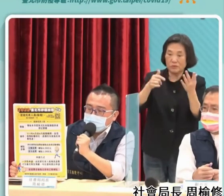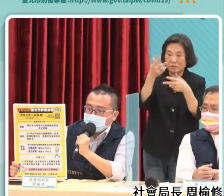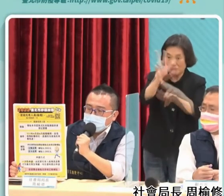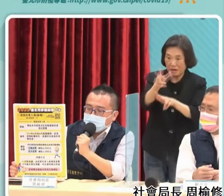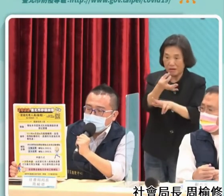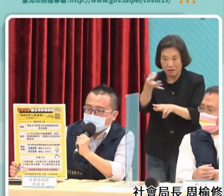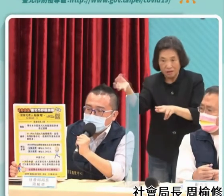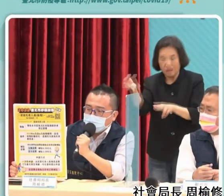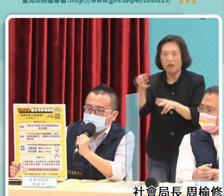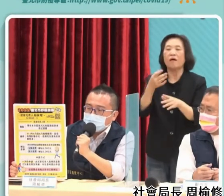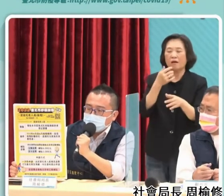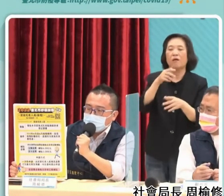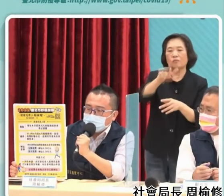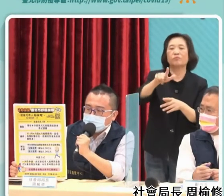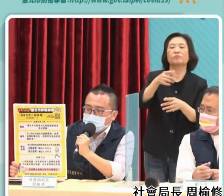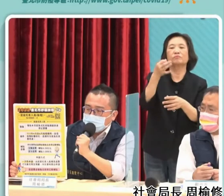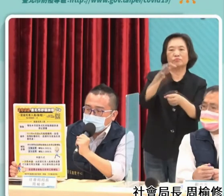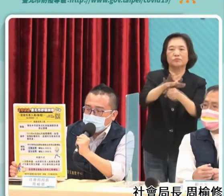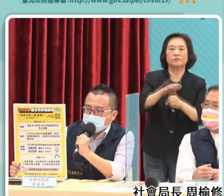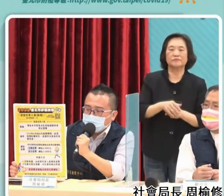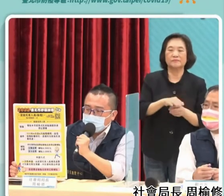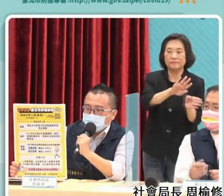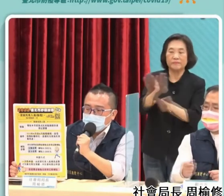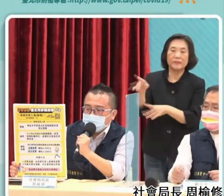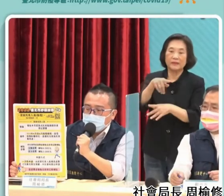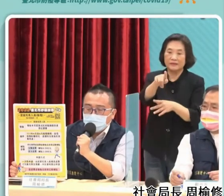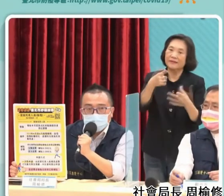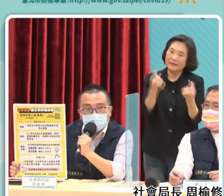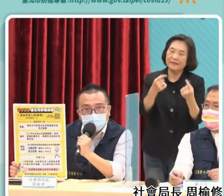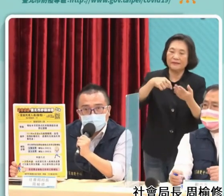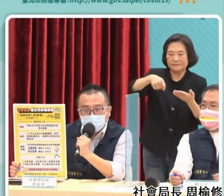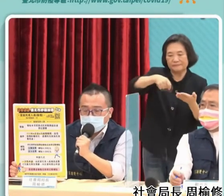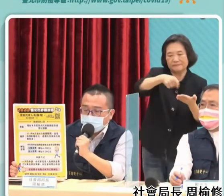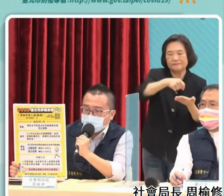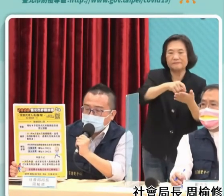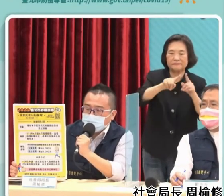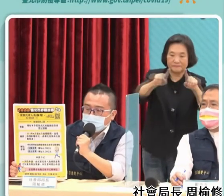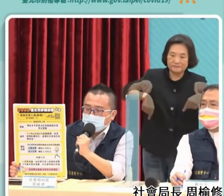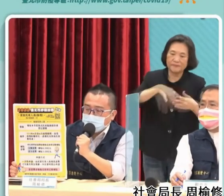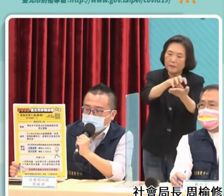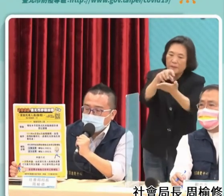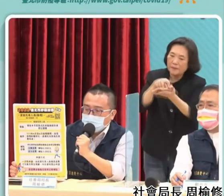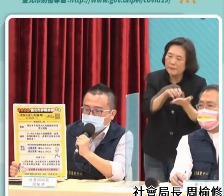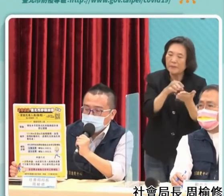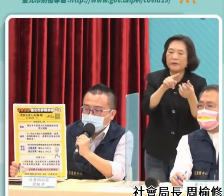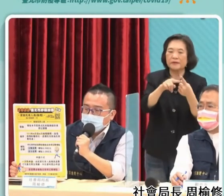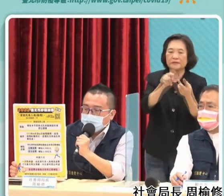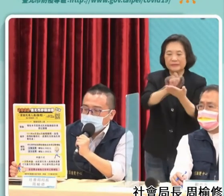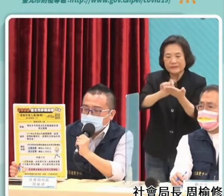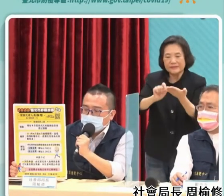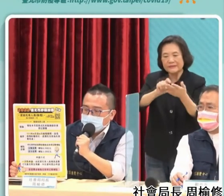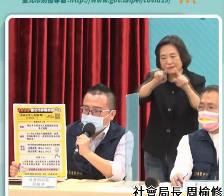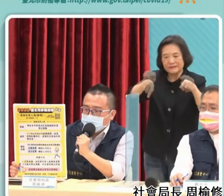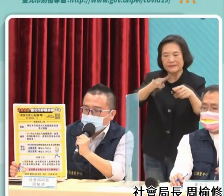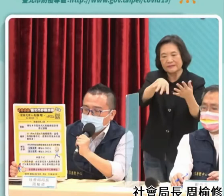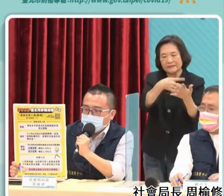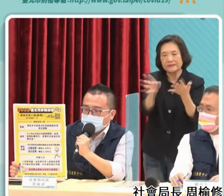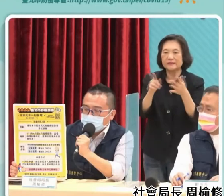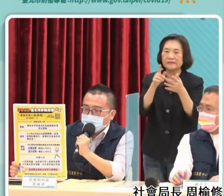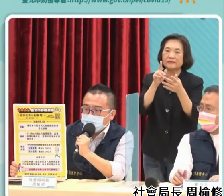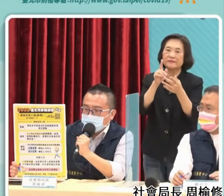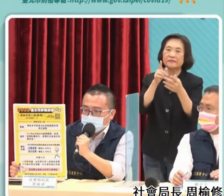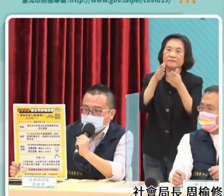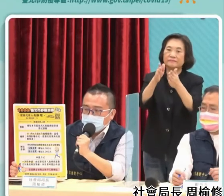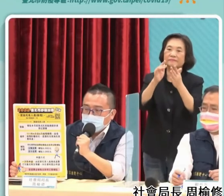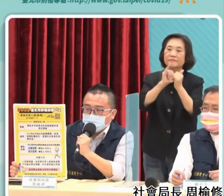次性申请，那么由居家托育人员填具相关的退费该有的儿童名册及领据，那向社会局提